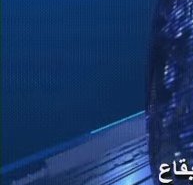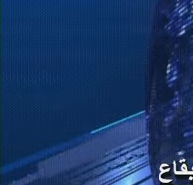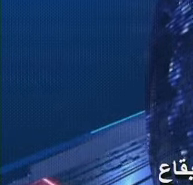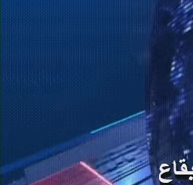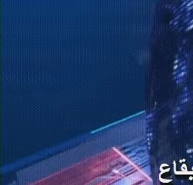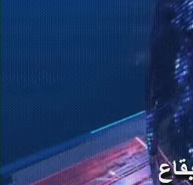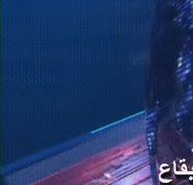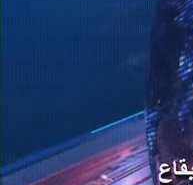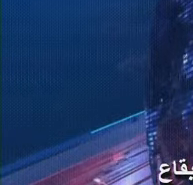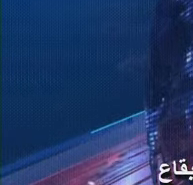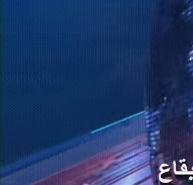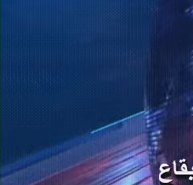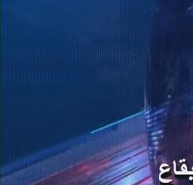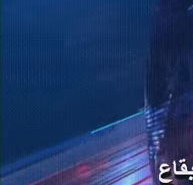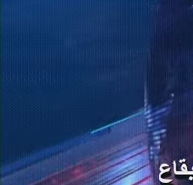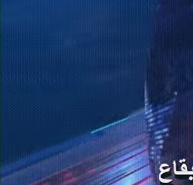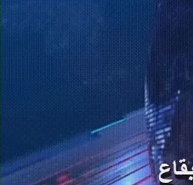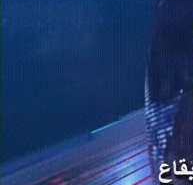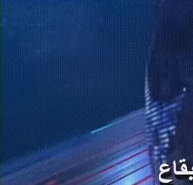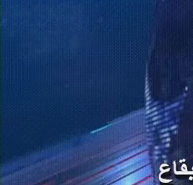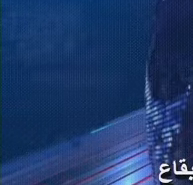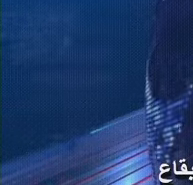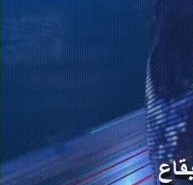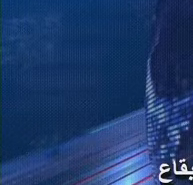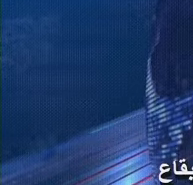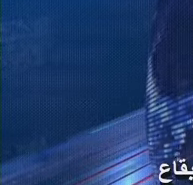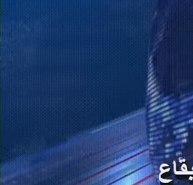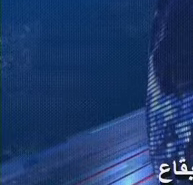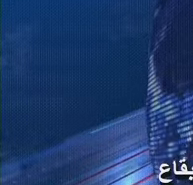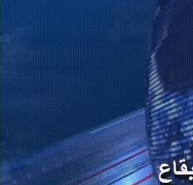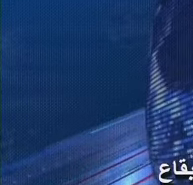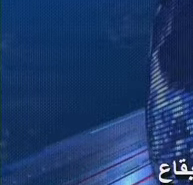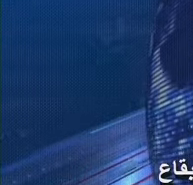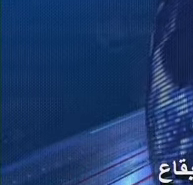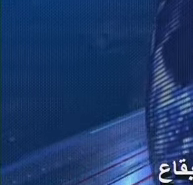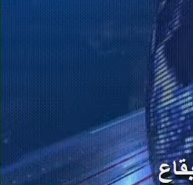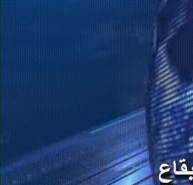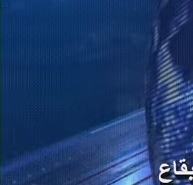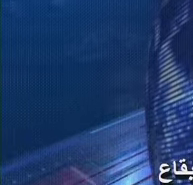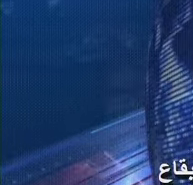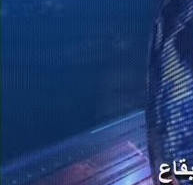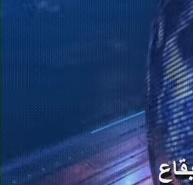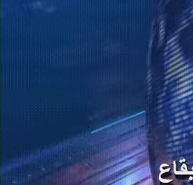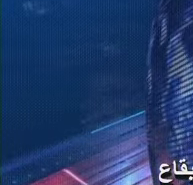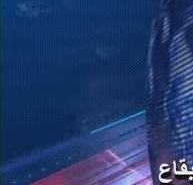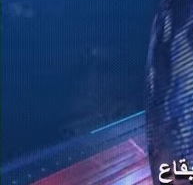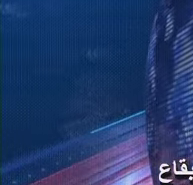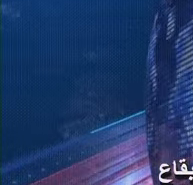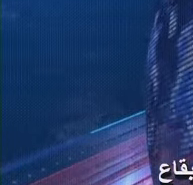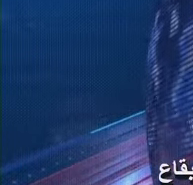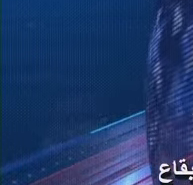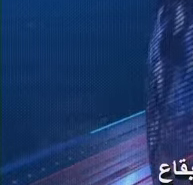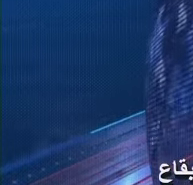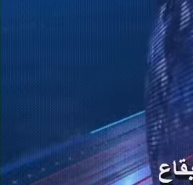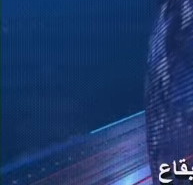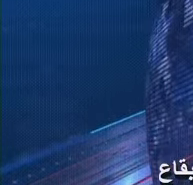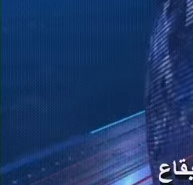من السكان العزه الذين نزحوا من مناطق اخرى وخصوصا الى بلده